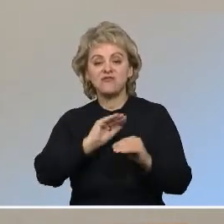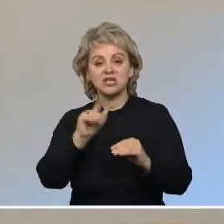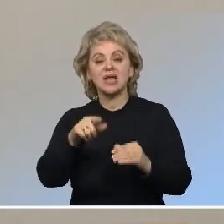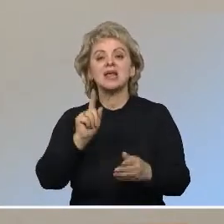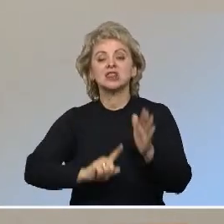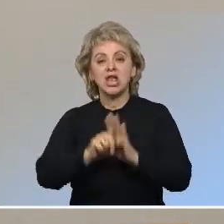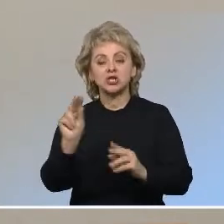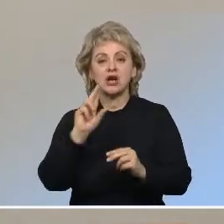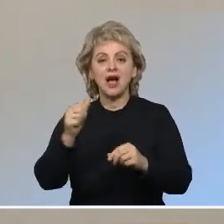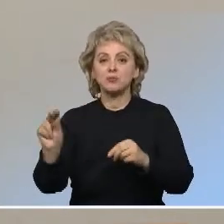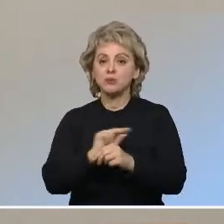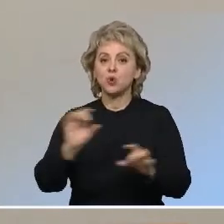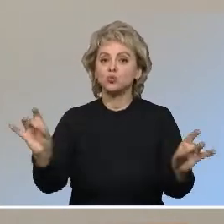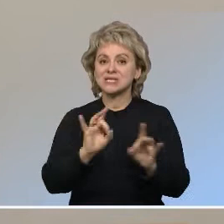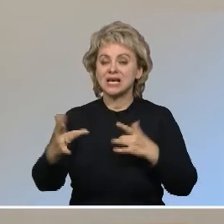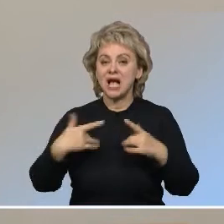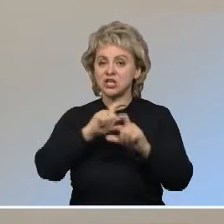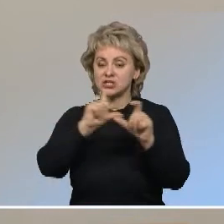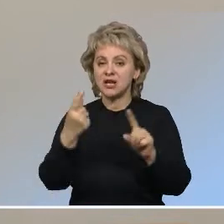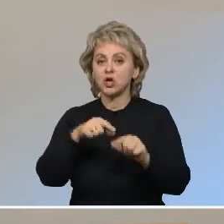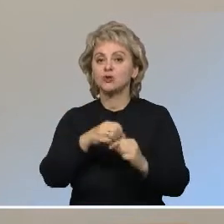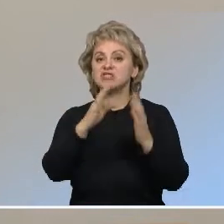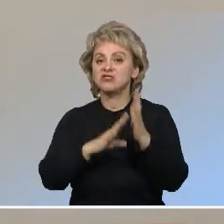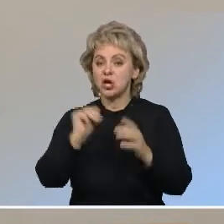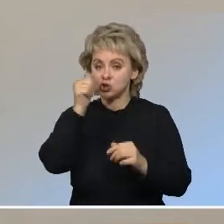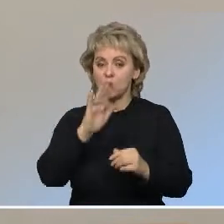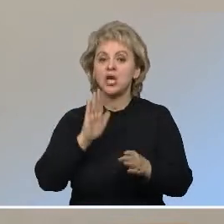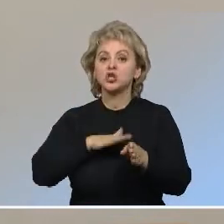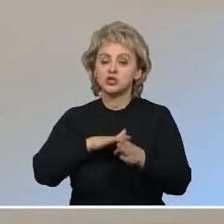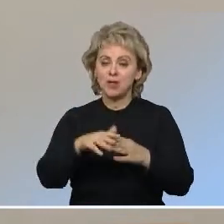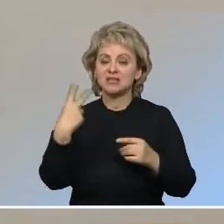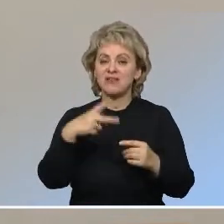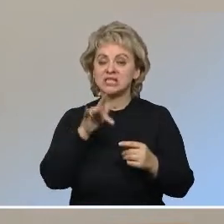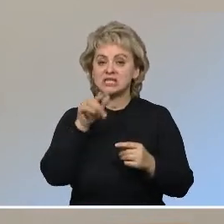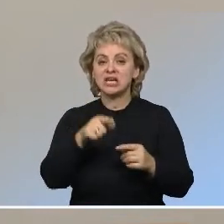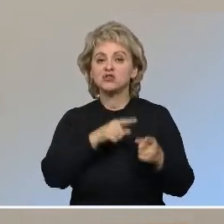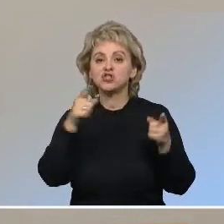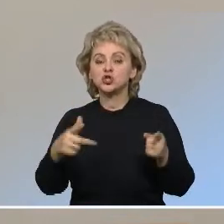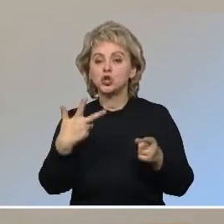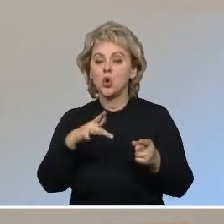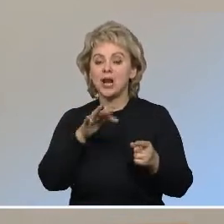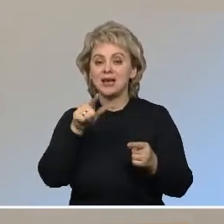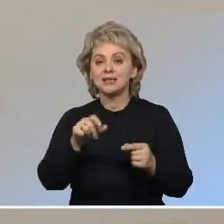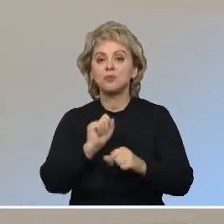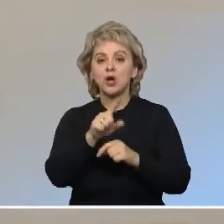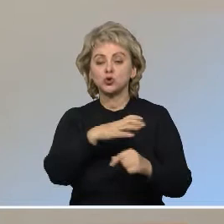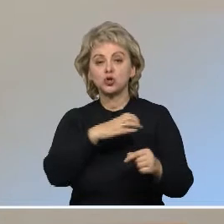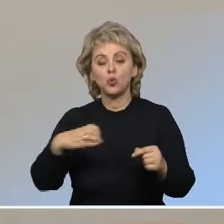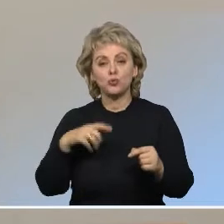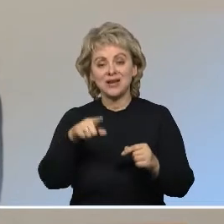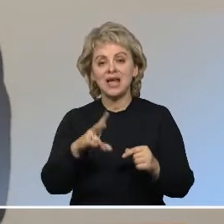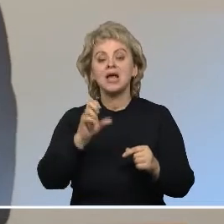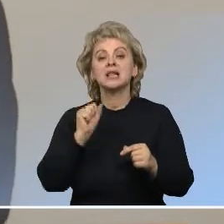ремонт музыкального театра, которому, напомню, в 2019 году исполняется 20 лет. И в течение 3 лет по поручению губернатора